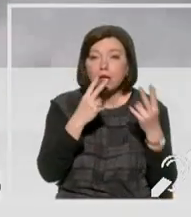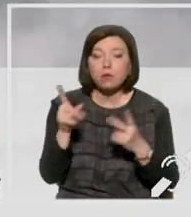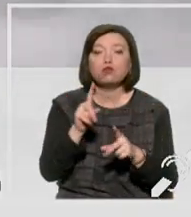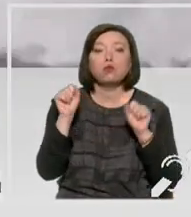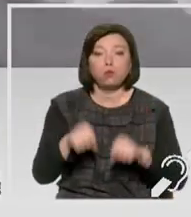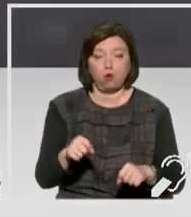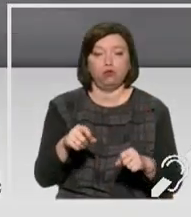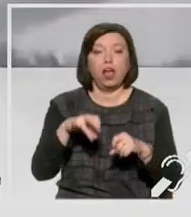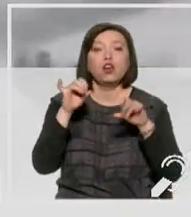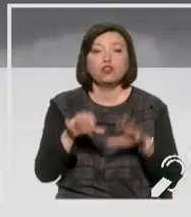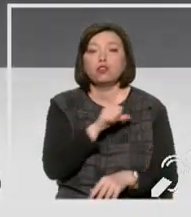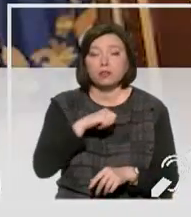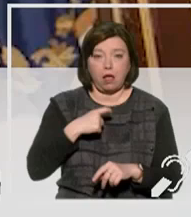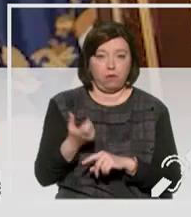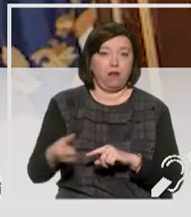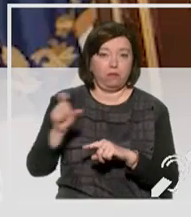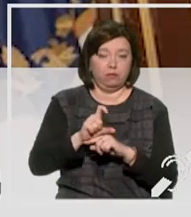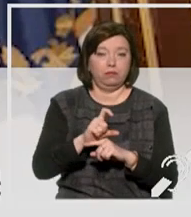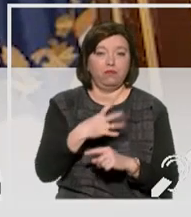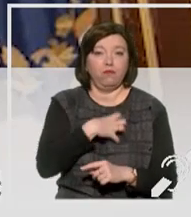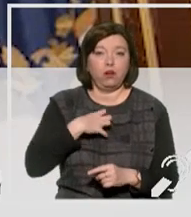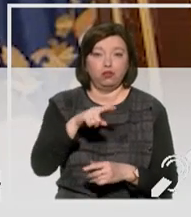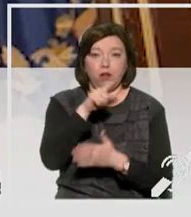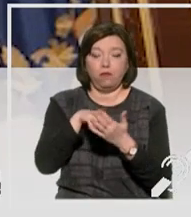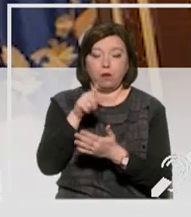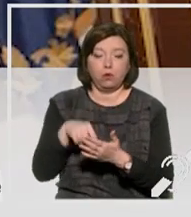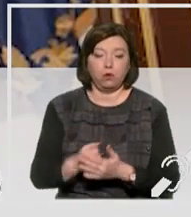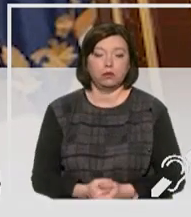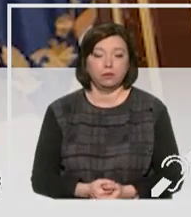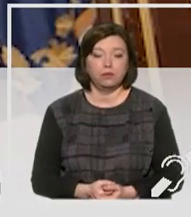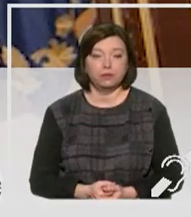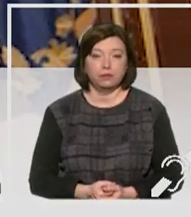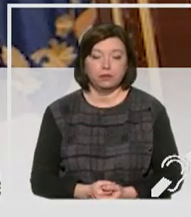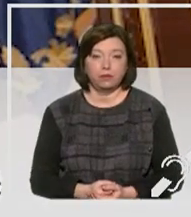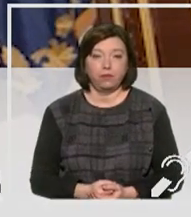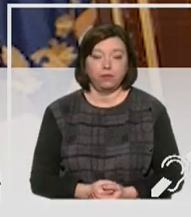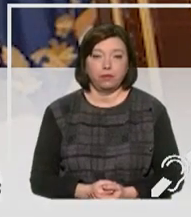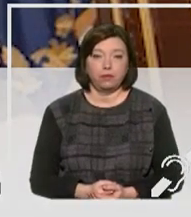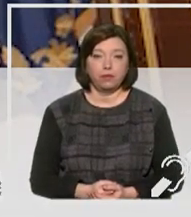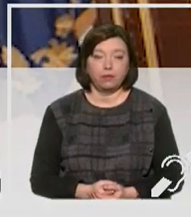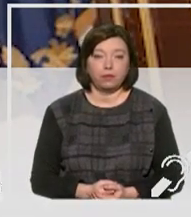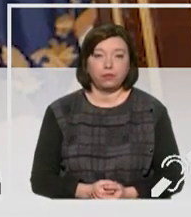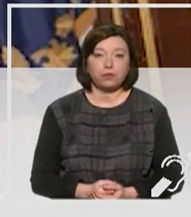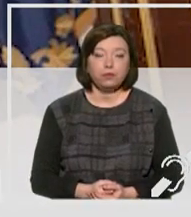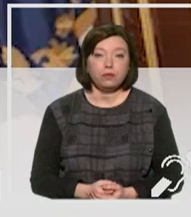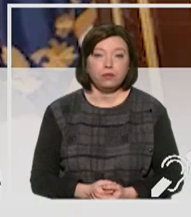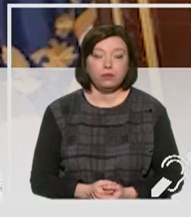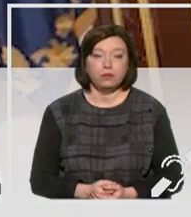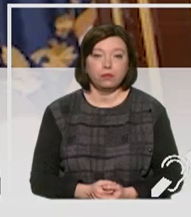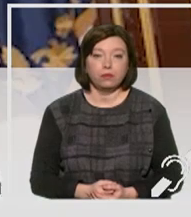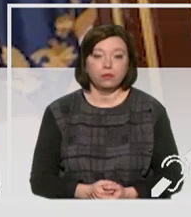de soluționarea celor mai importante probleme. Perșe, front, izocrama Avdiivka, Kupiansk,